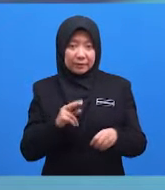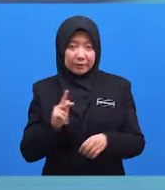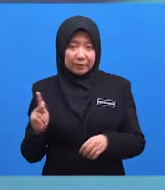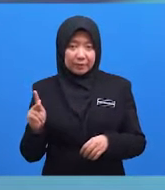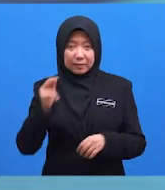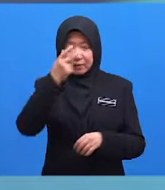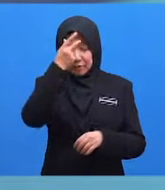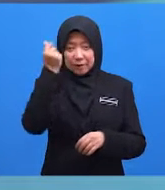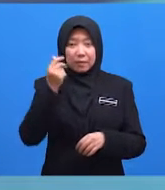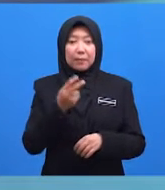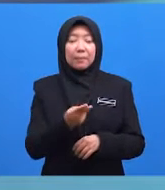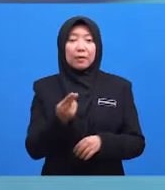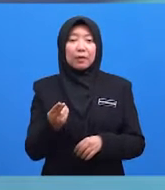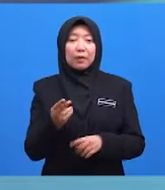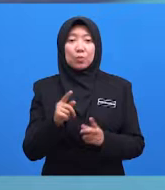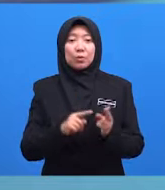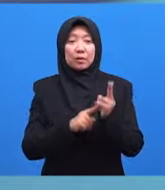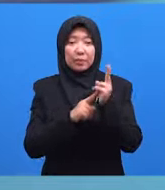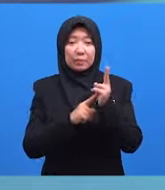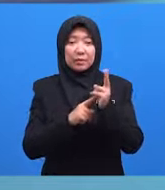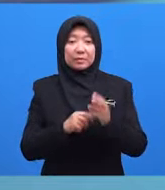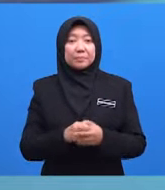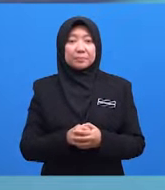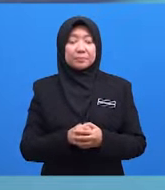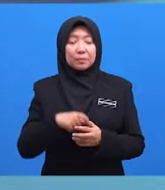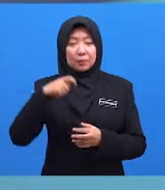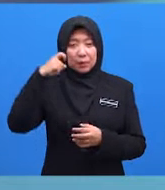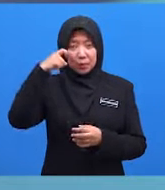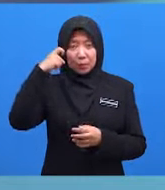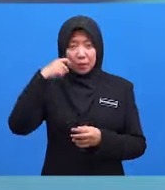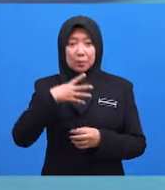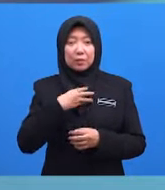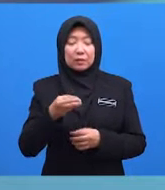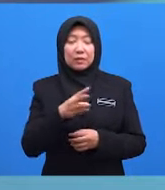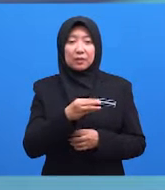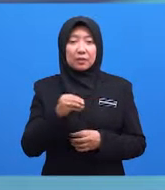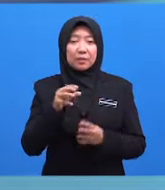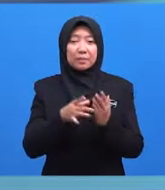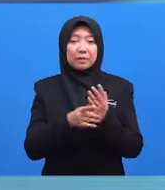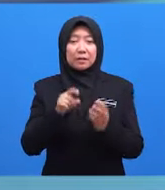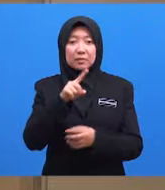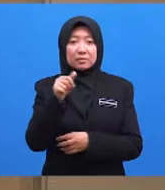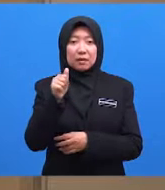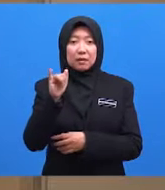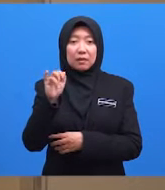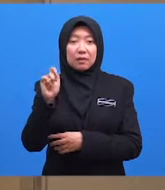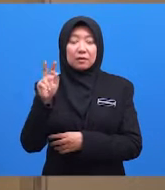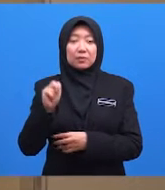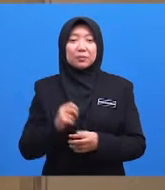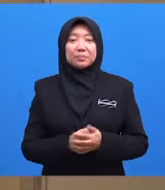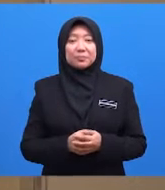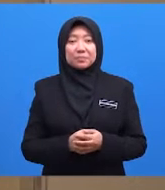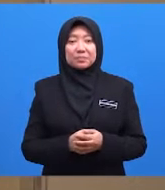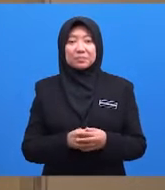Kerana bahan utama aglio olio adalah bawang putih dan minyak zaitun.